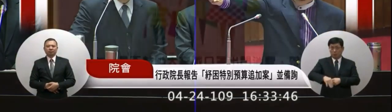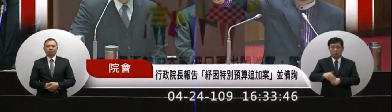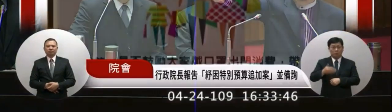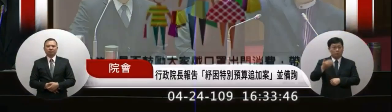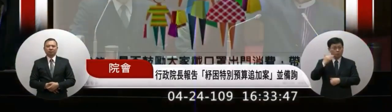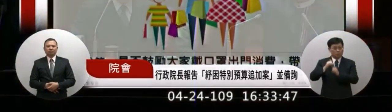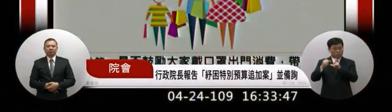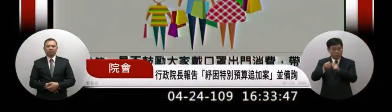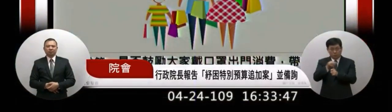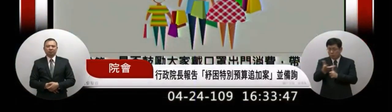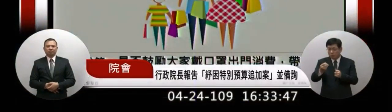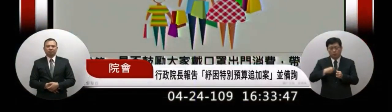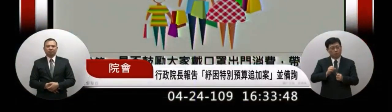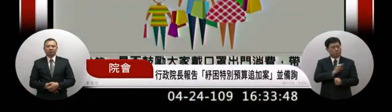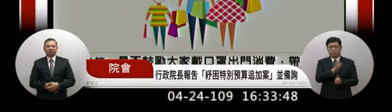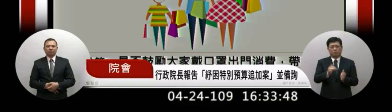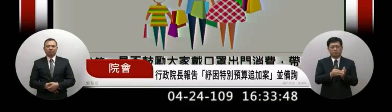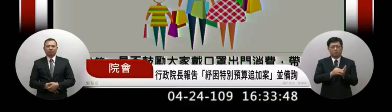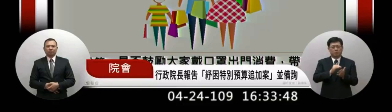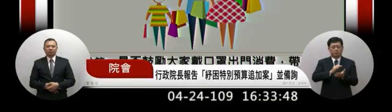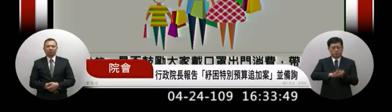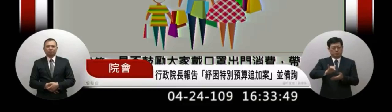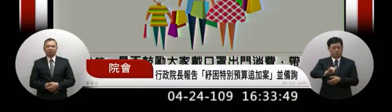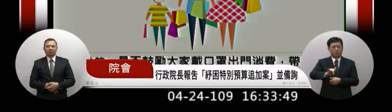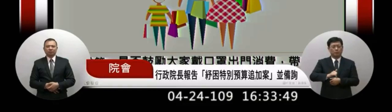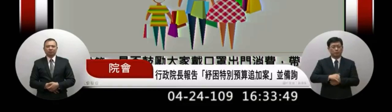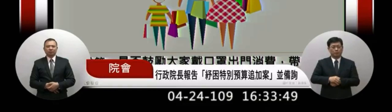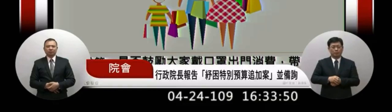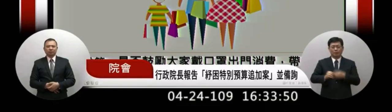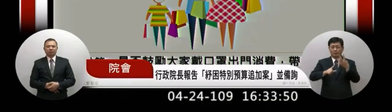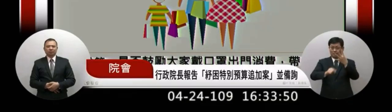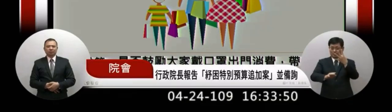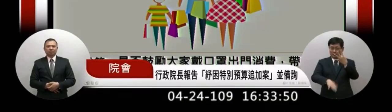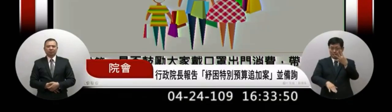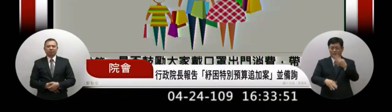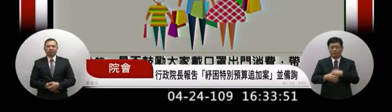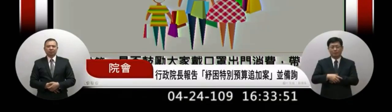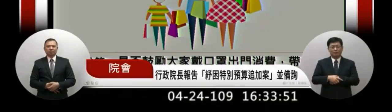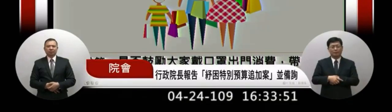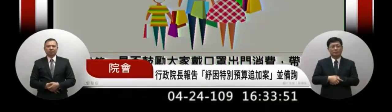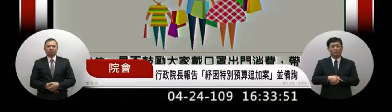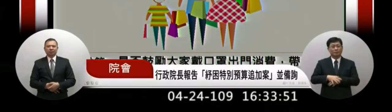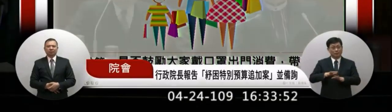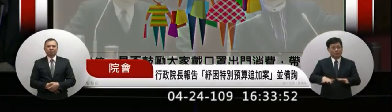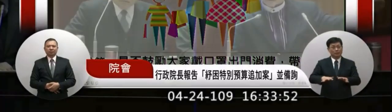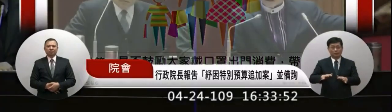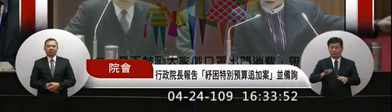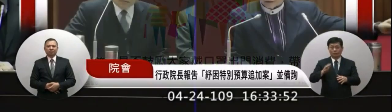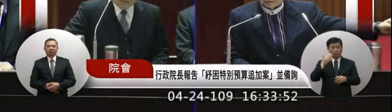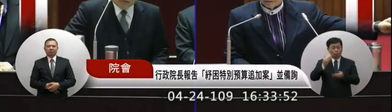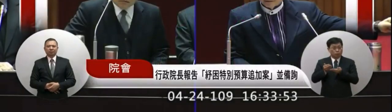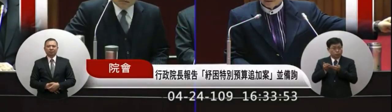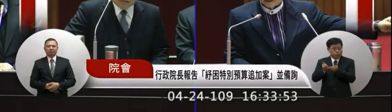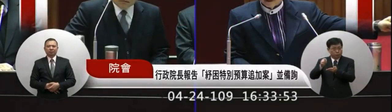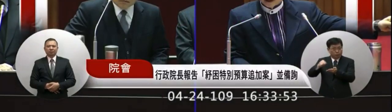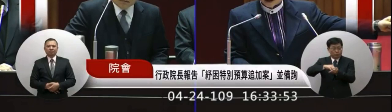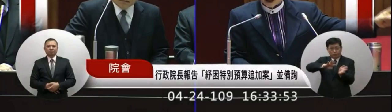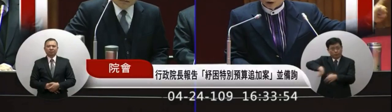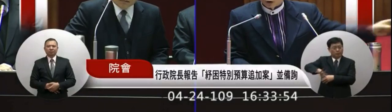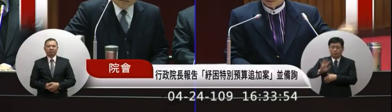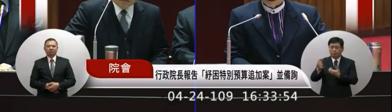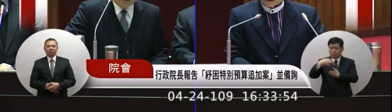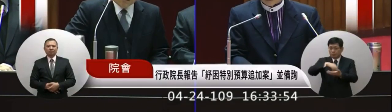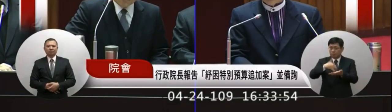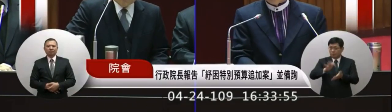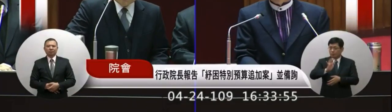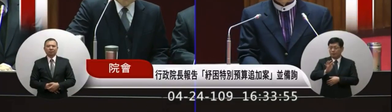区感染就过关了，月底多四月底、啊。南京嘛，如果不要算盘石见，